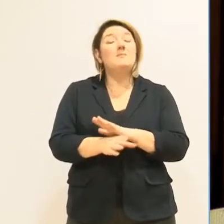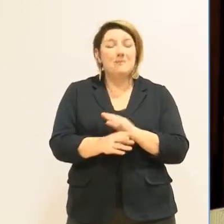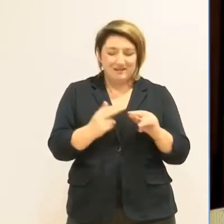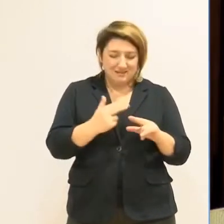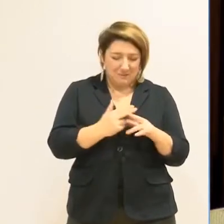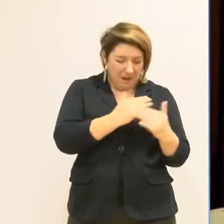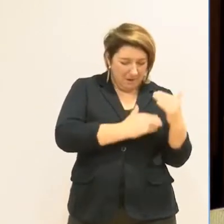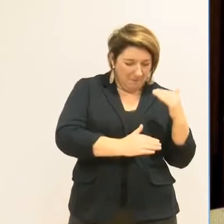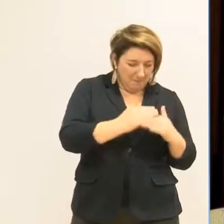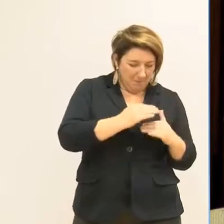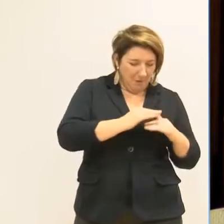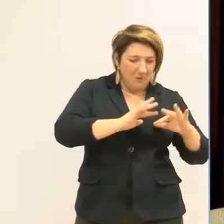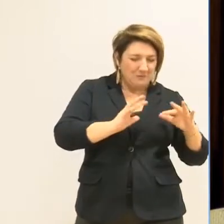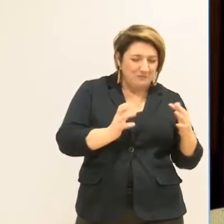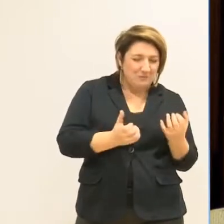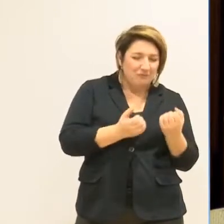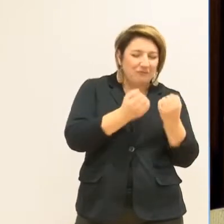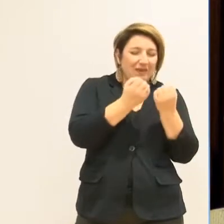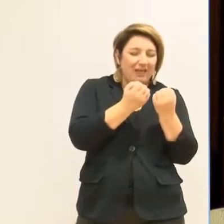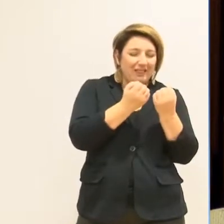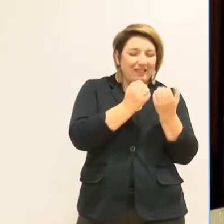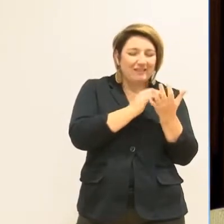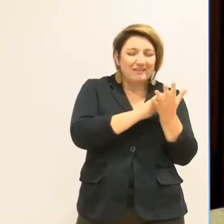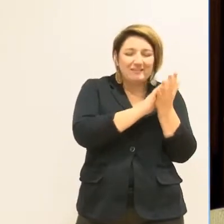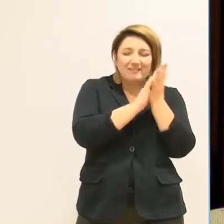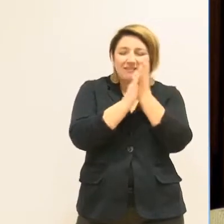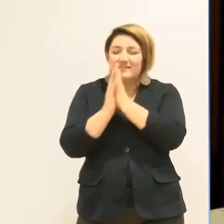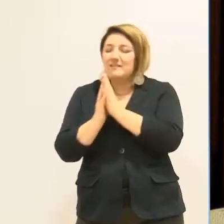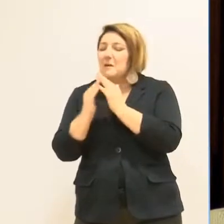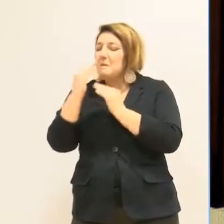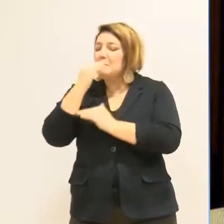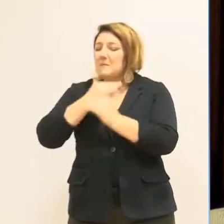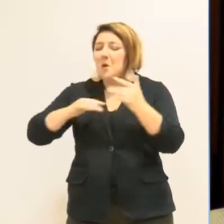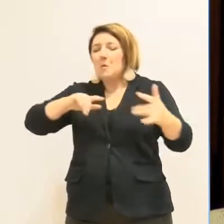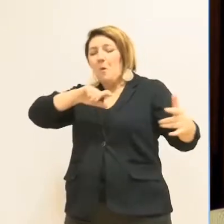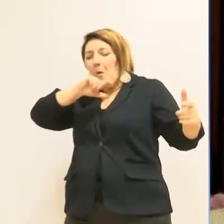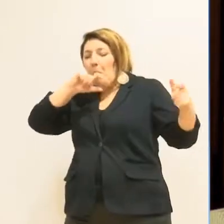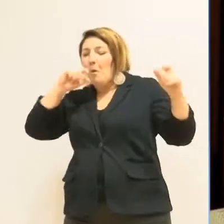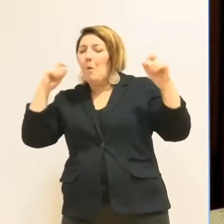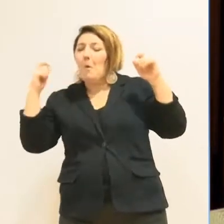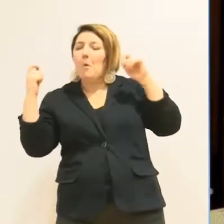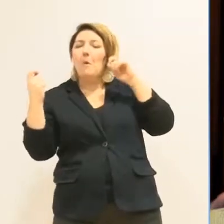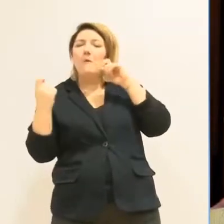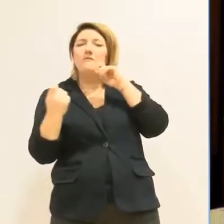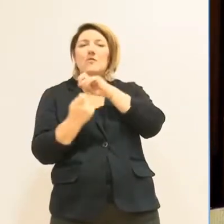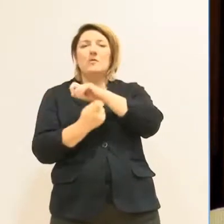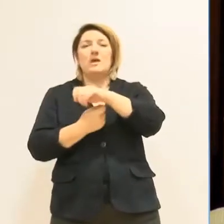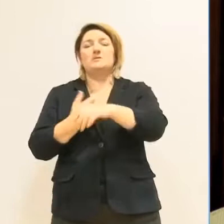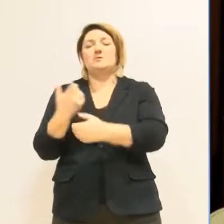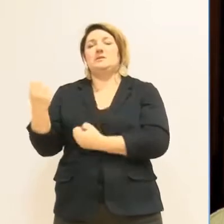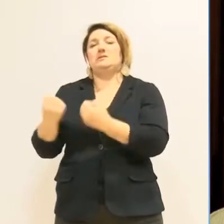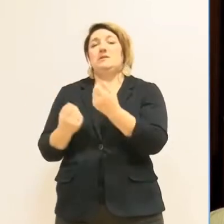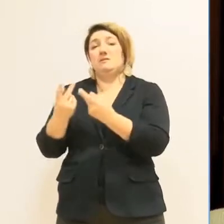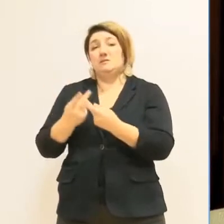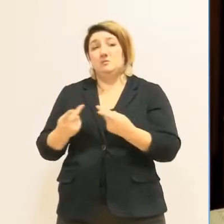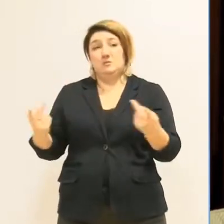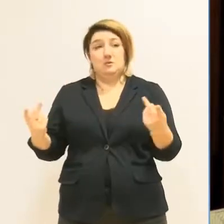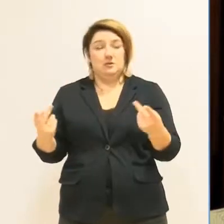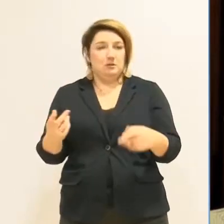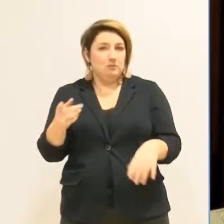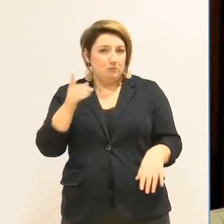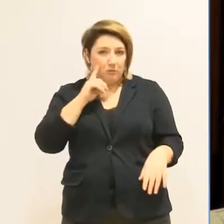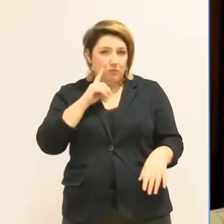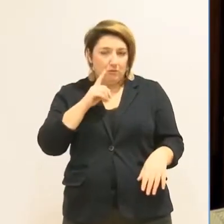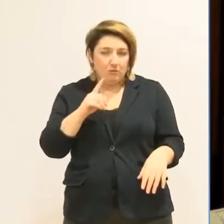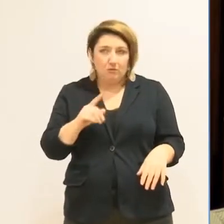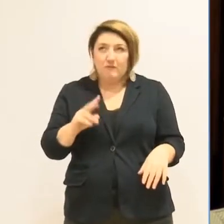plan de sauvegarde à plan de refondation des services publics pour enfin renforcer le service public qui privilégie la